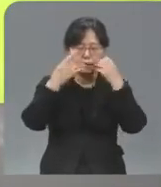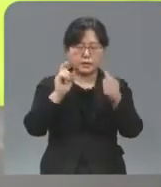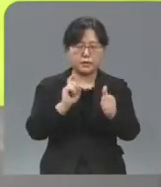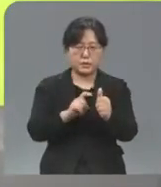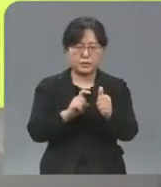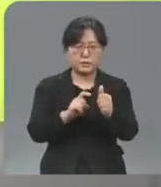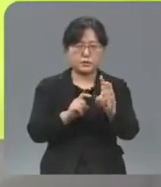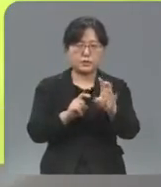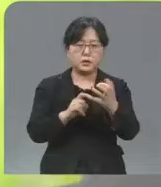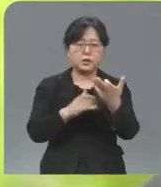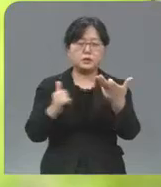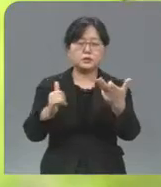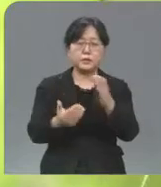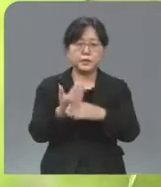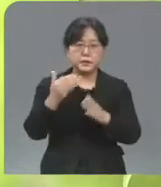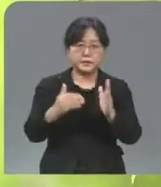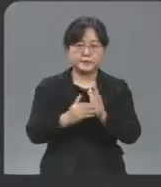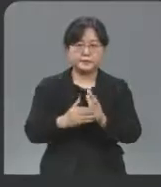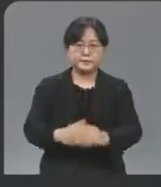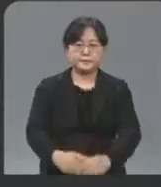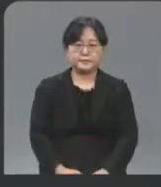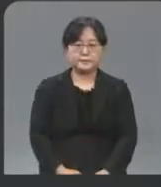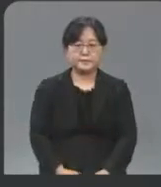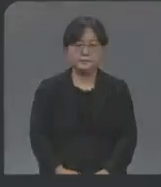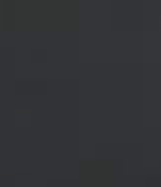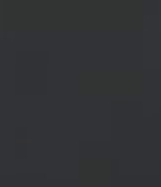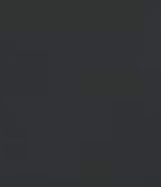확진자 18명이 나왔습니다.